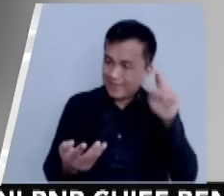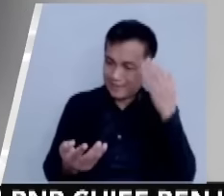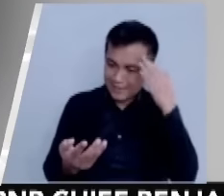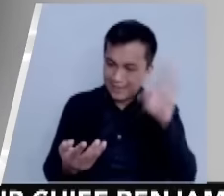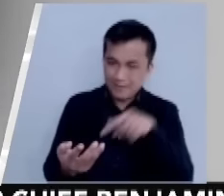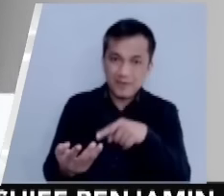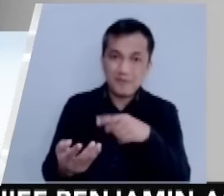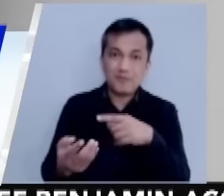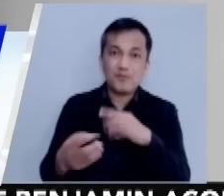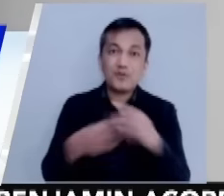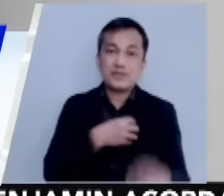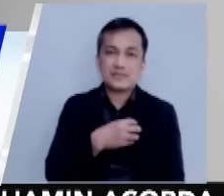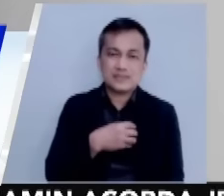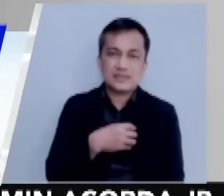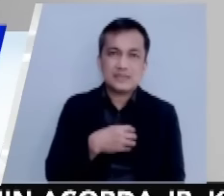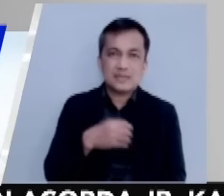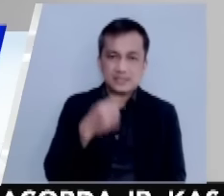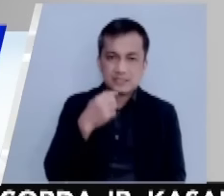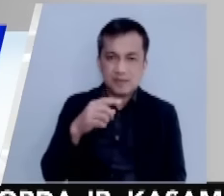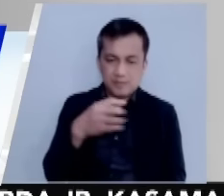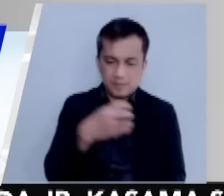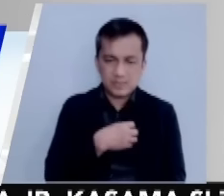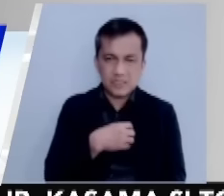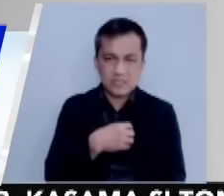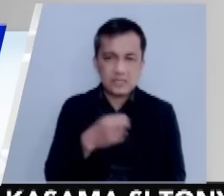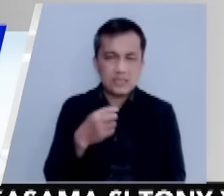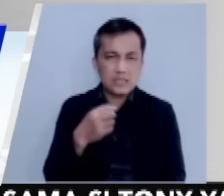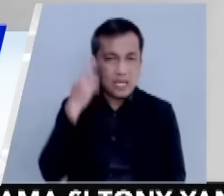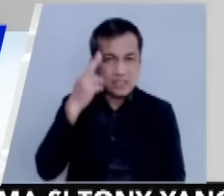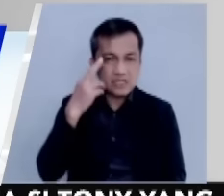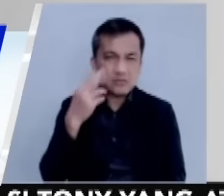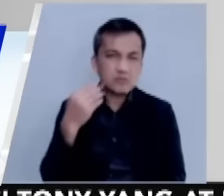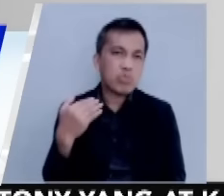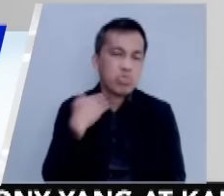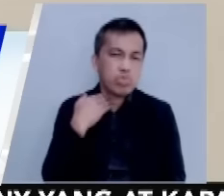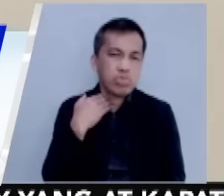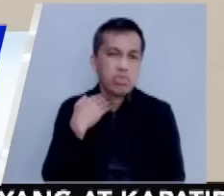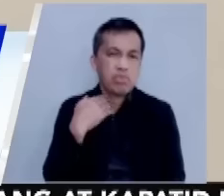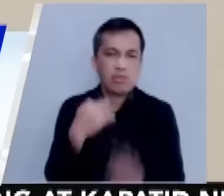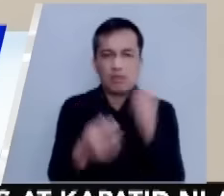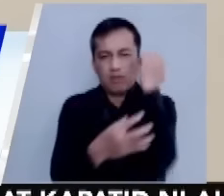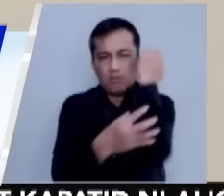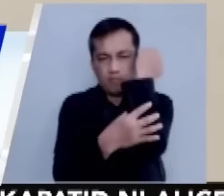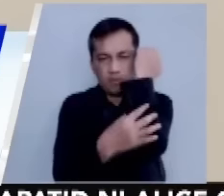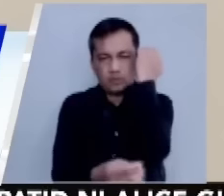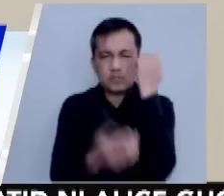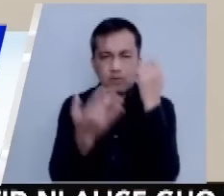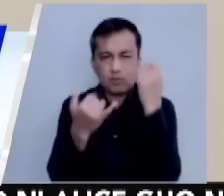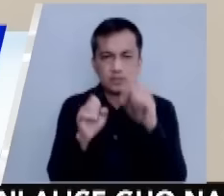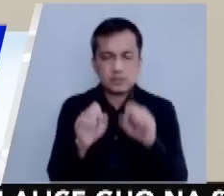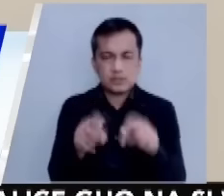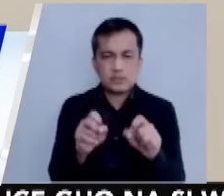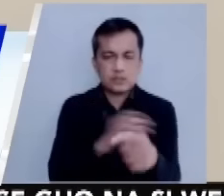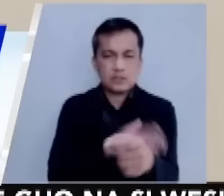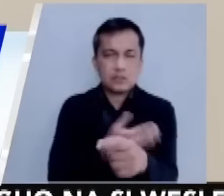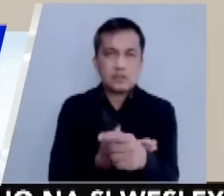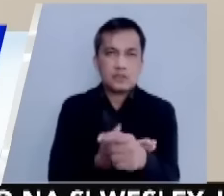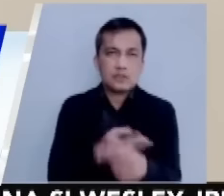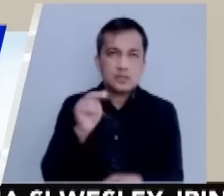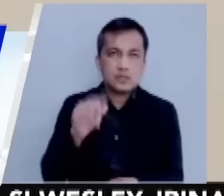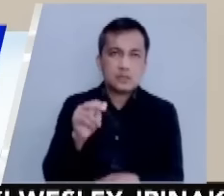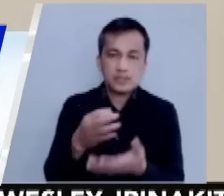PNP ACG, kahirapan ang dahilan ng nanay kaya niya ibinenta ang anak. Kasi kailangan daw po sa maintenance ng tatay